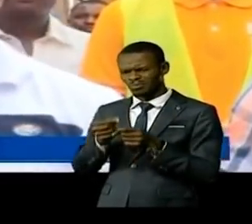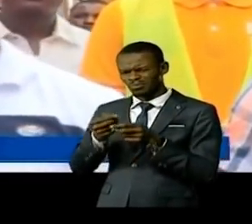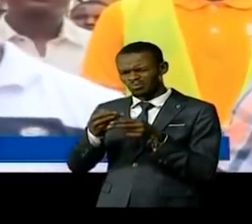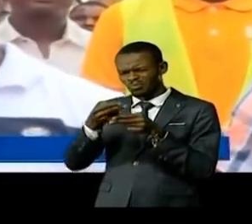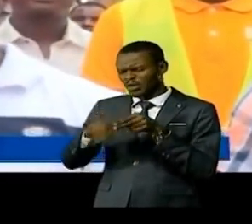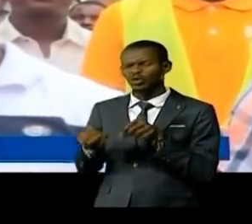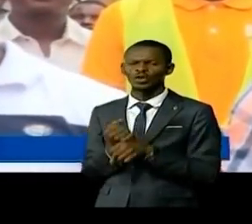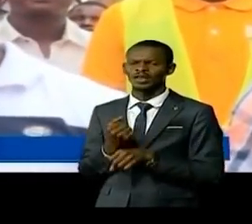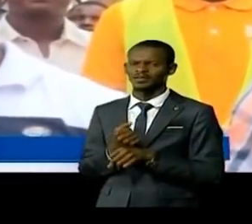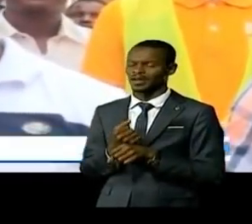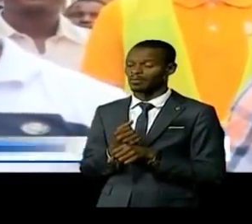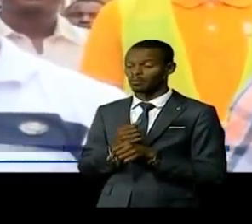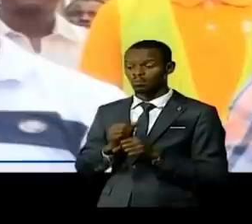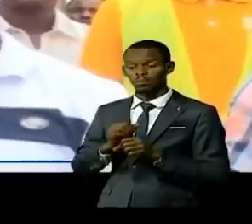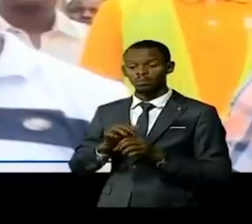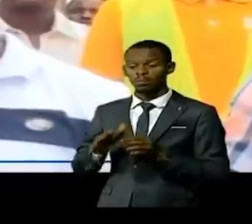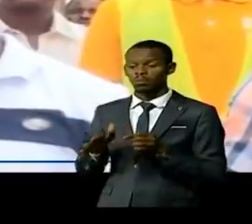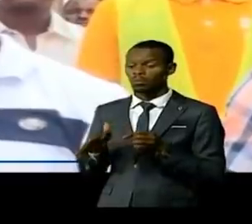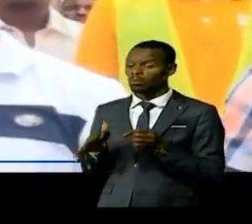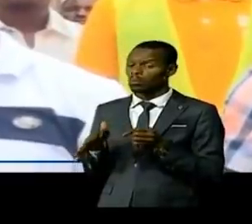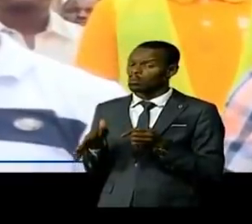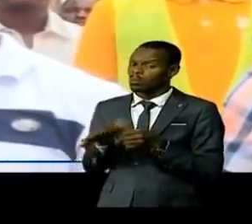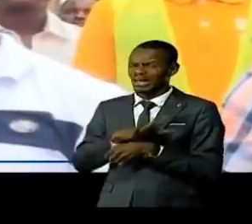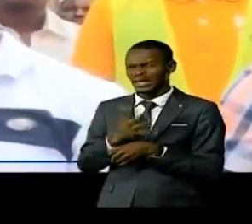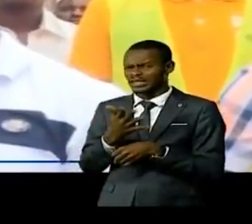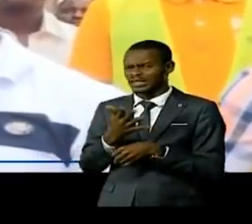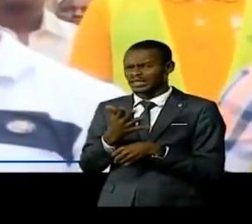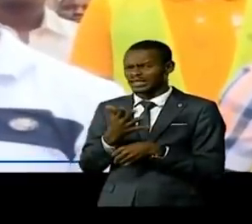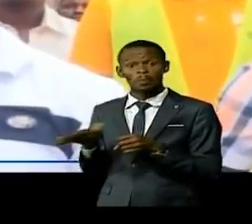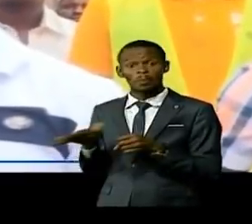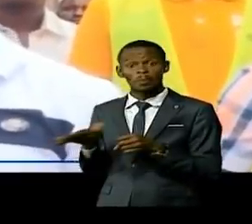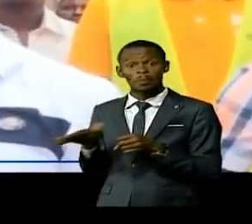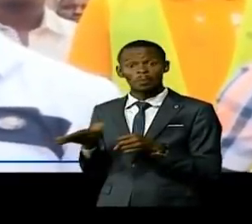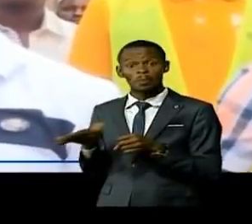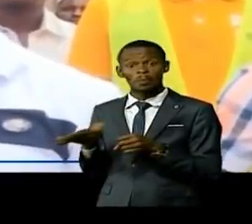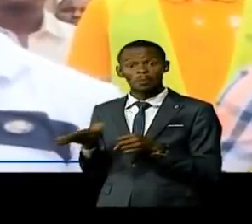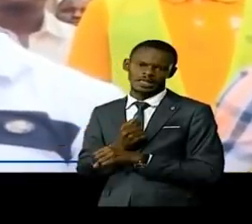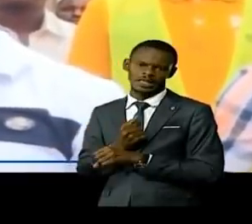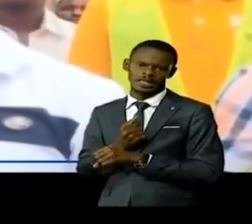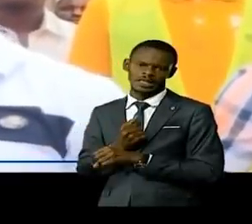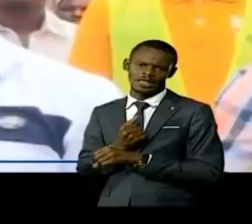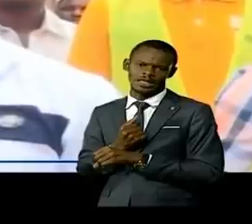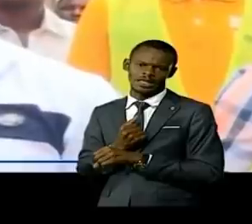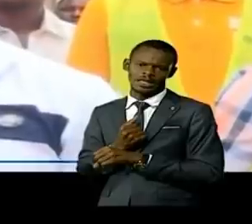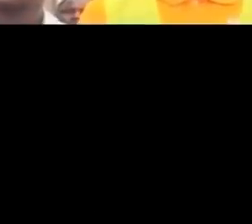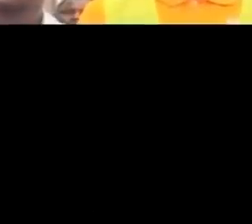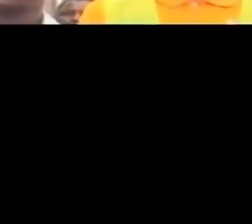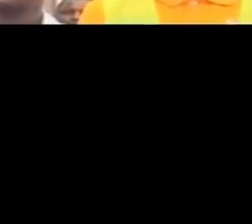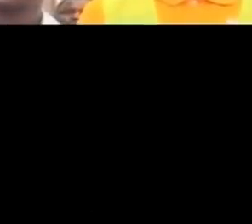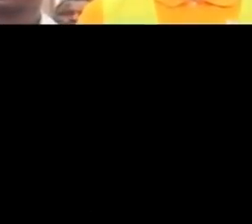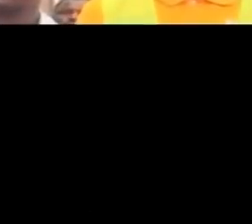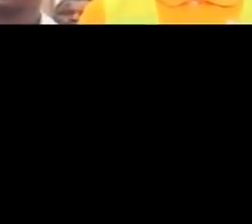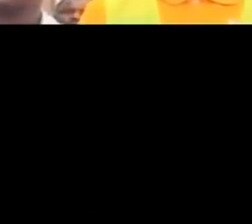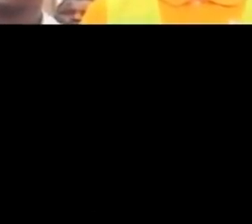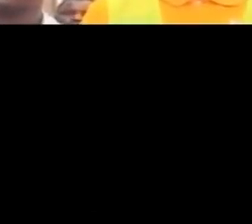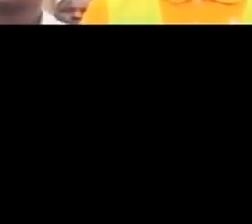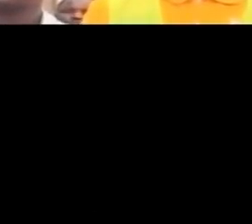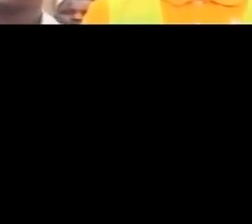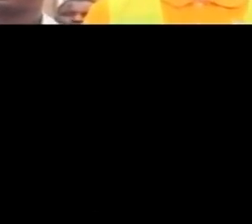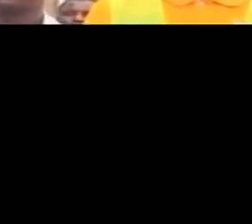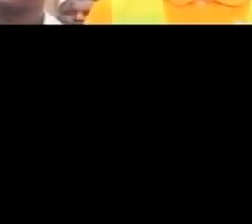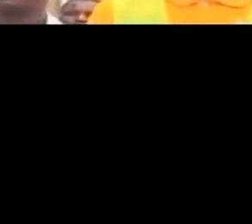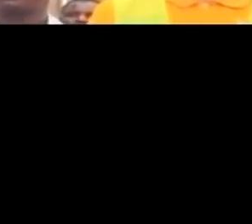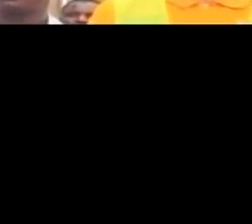de finition et de pratique. Les pavillons uniques, nous sommes au niveau de la peinture. Les boutiques, on